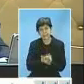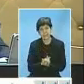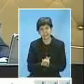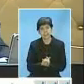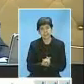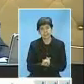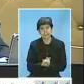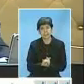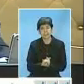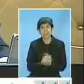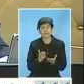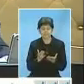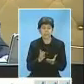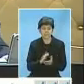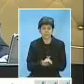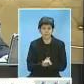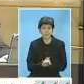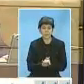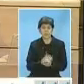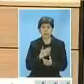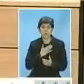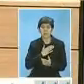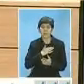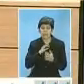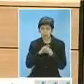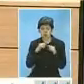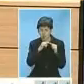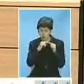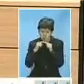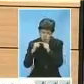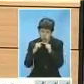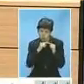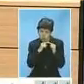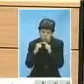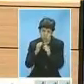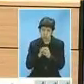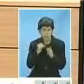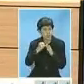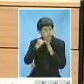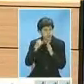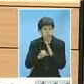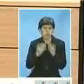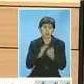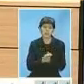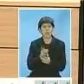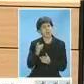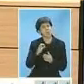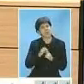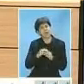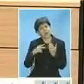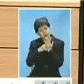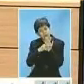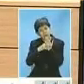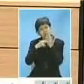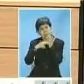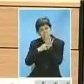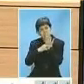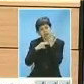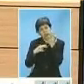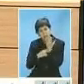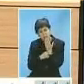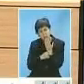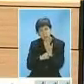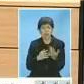ครับ ท่านครับจริงๆแล้วเนี่ยผมจะพูดต่อไปอีกสักประโยคสองประโยคแล้วจะจบเลยแต่ที่ประธานก็บล็อกท่